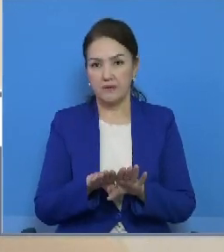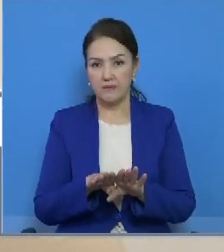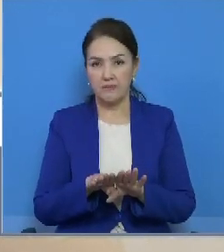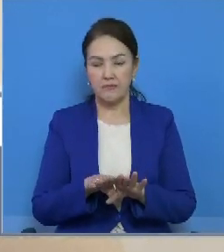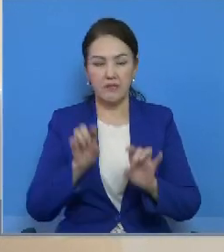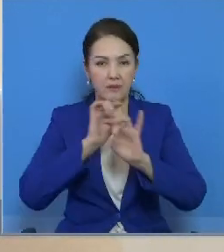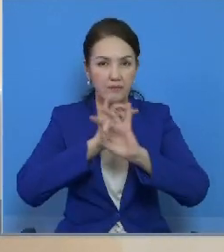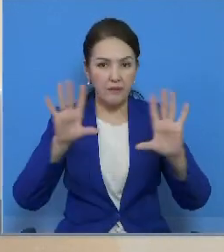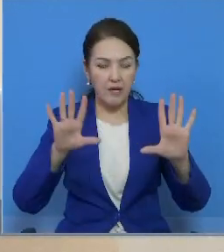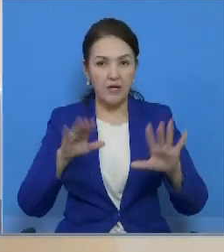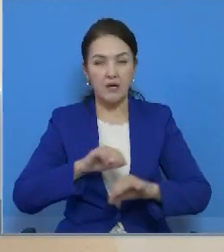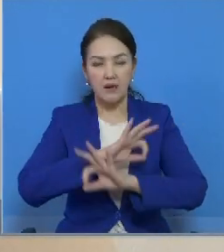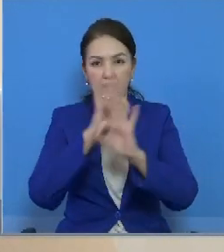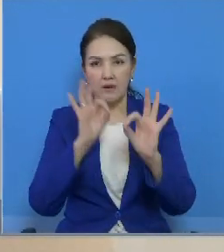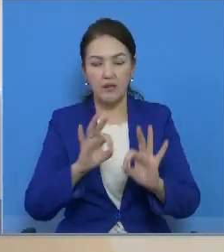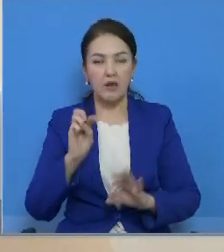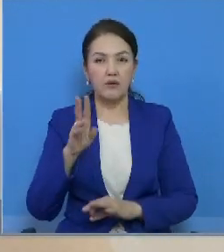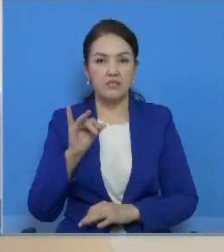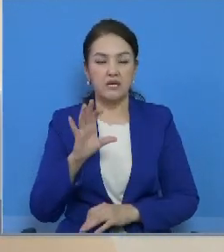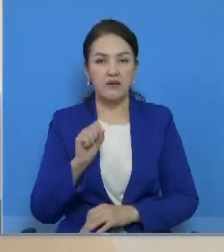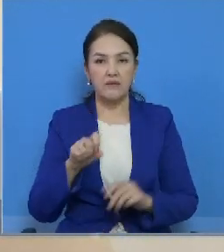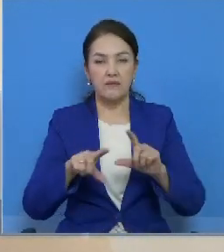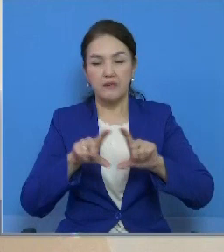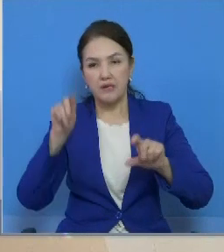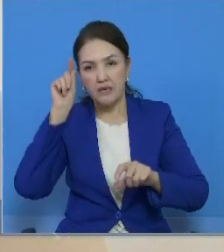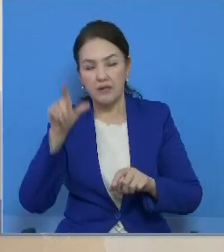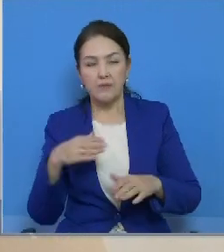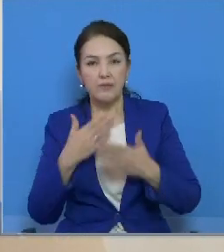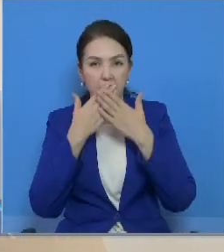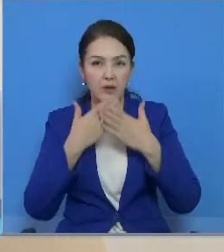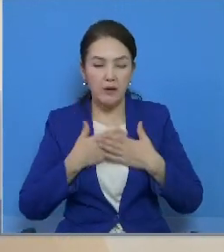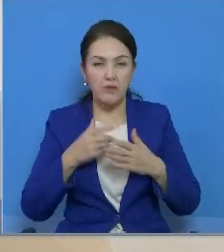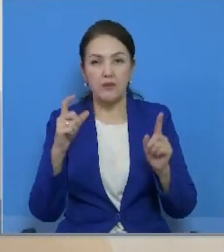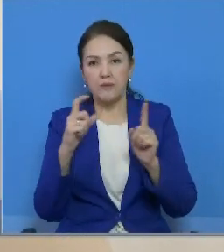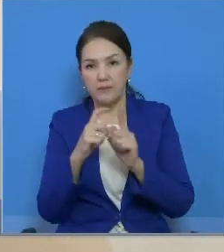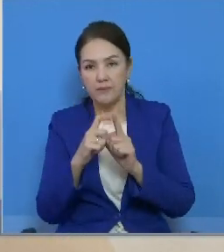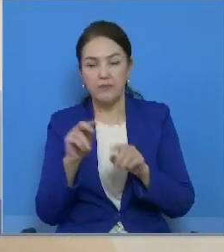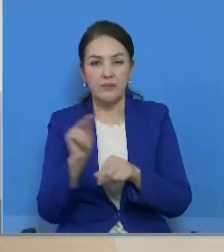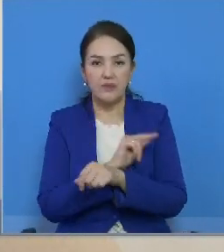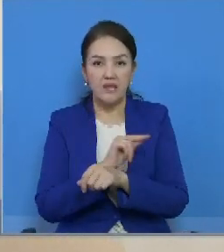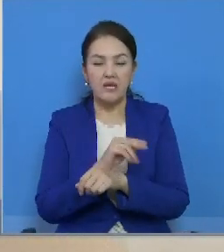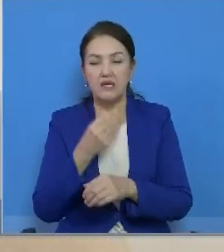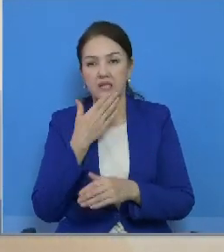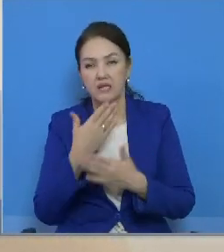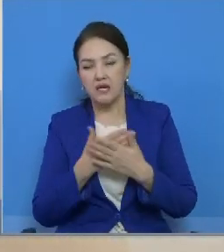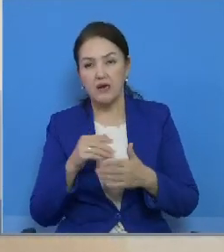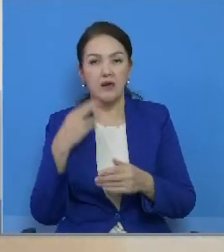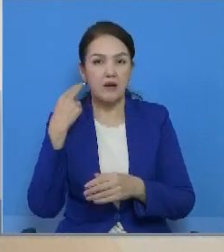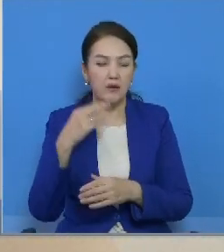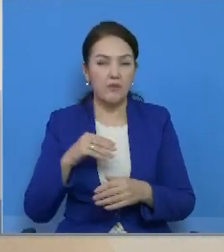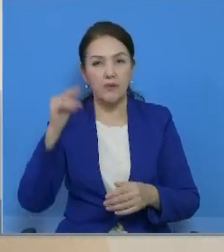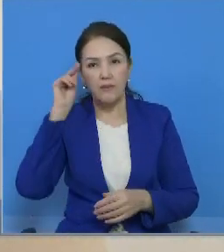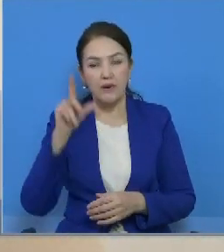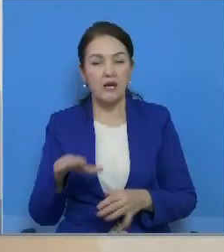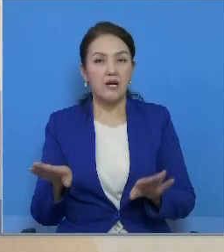есть популяризация творчества Ауэзова среди школьников, привить любовь к слову, воспитание нравственных качеств у